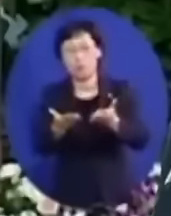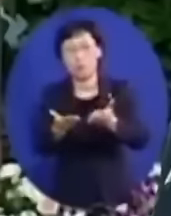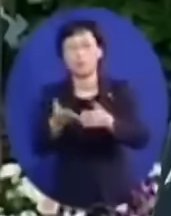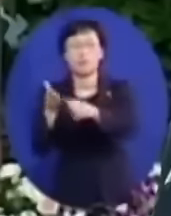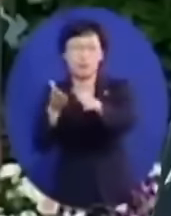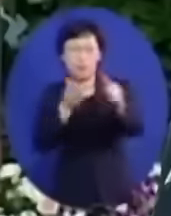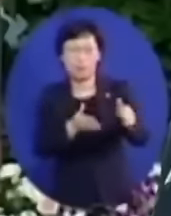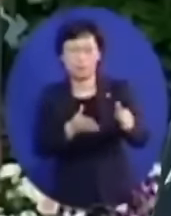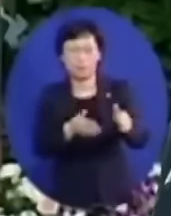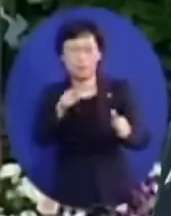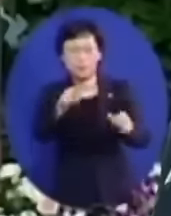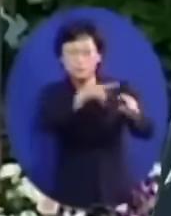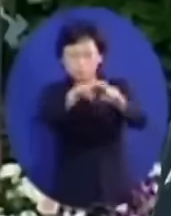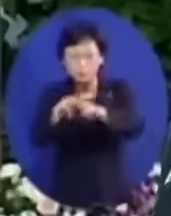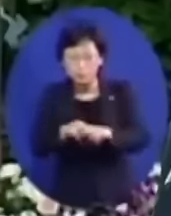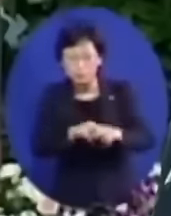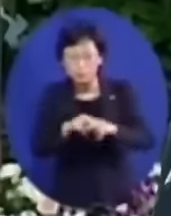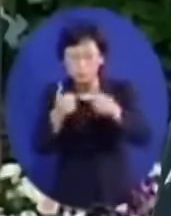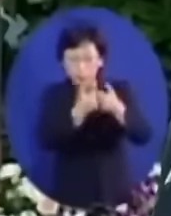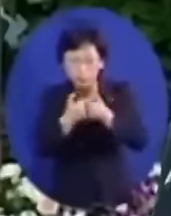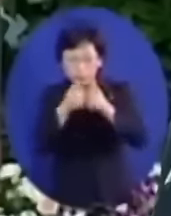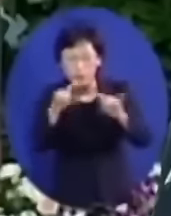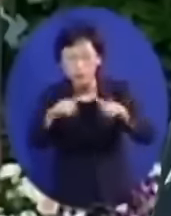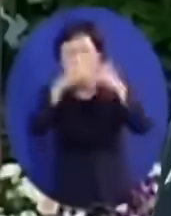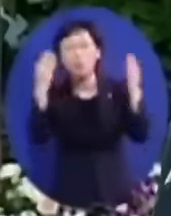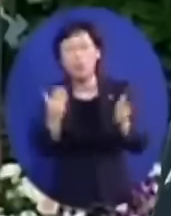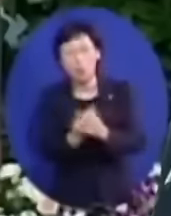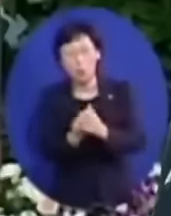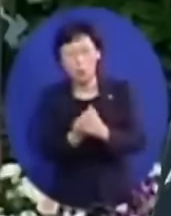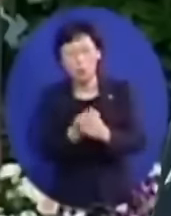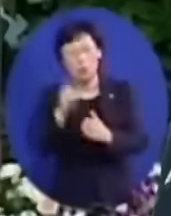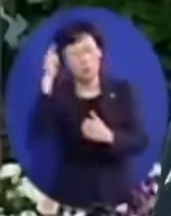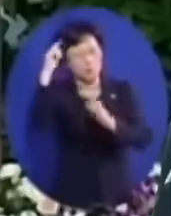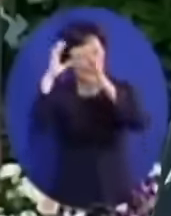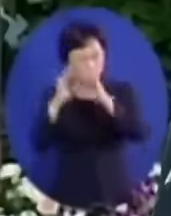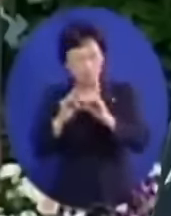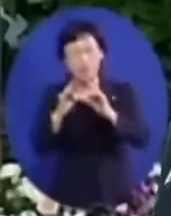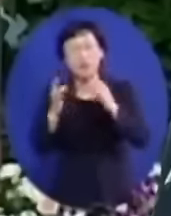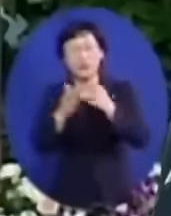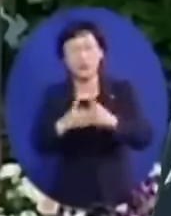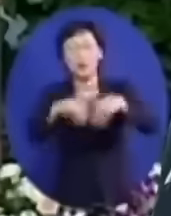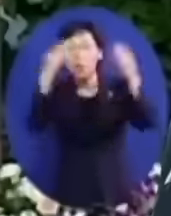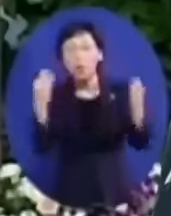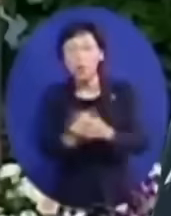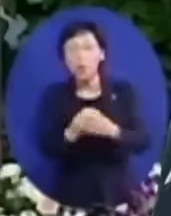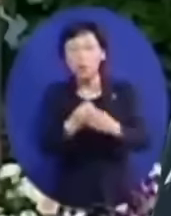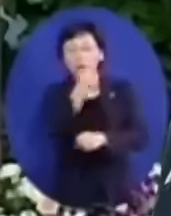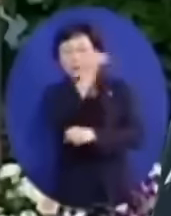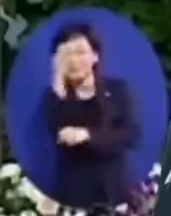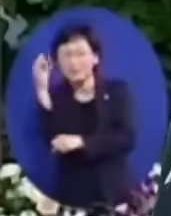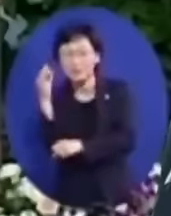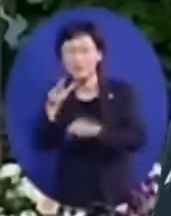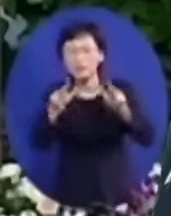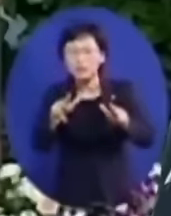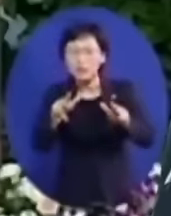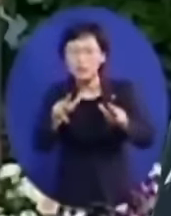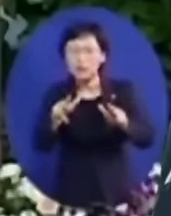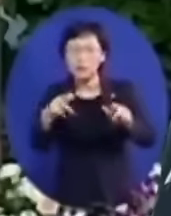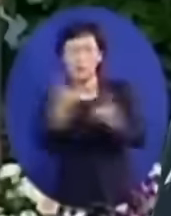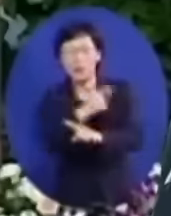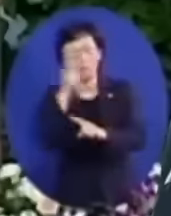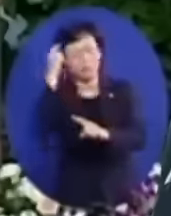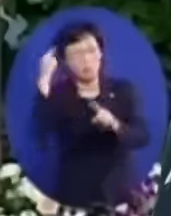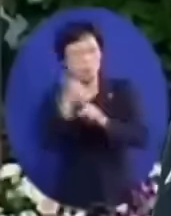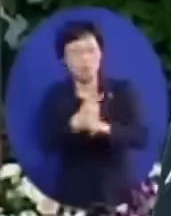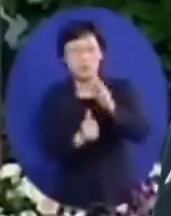모여있던 신문기자들은 그 저널리스트의 말에 모두 합의하여 모든 기사와 논조를 지금까지만 다들 희망이